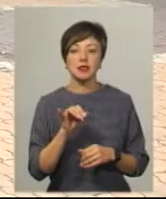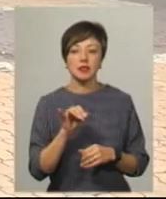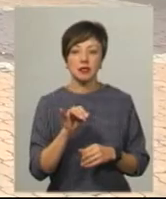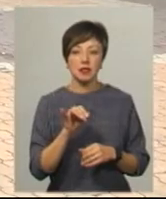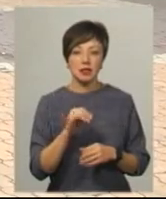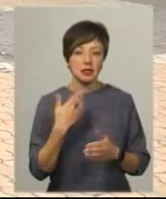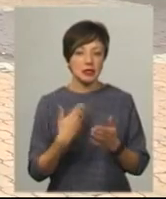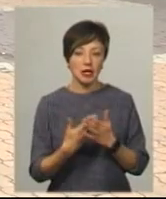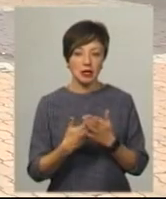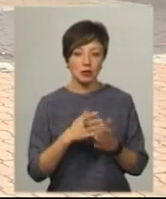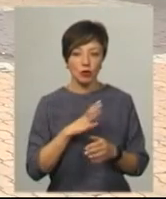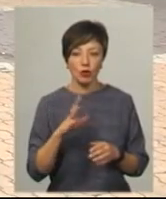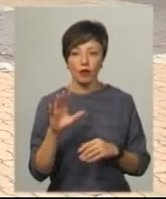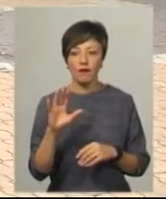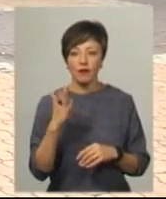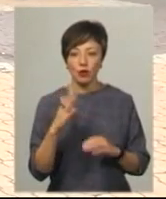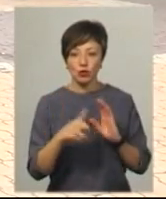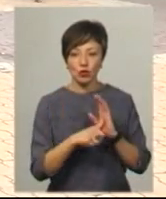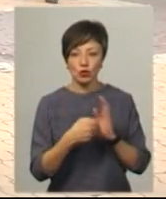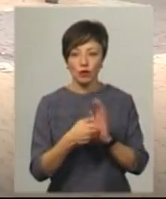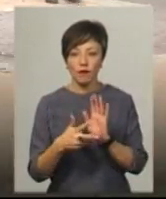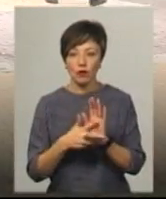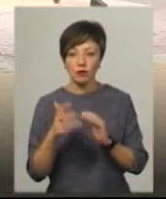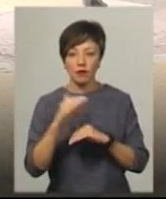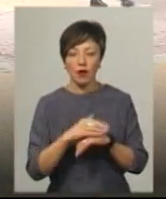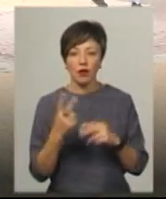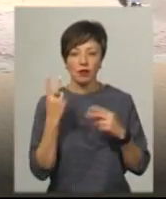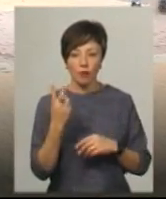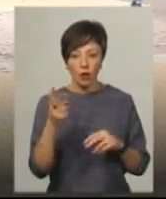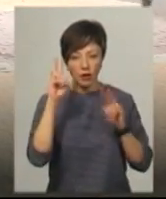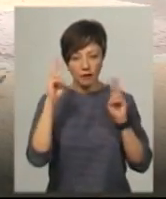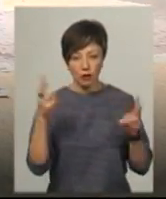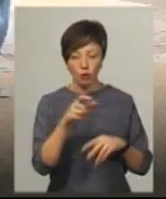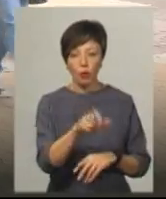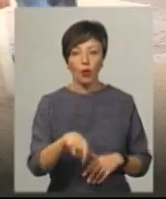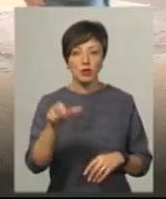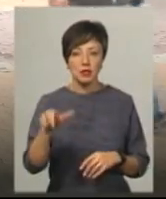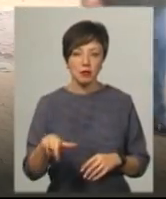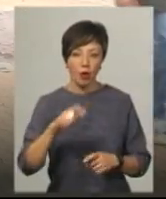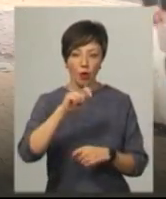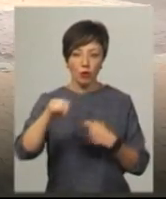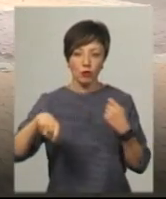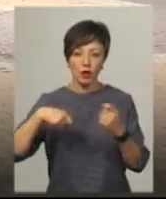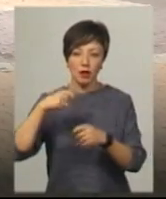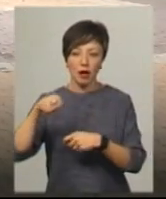то здається, було вівторок, 6 до 8 вечора. Двоє невідомих осіб